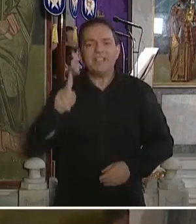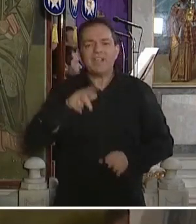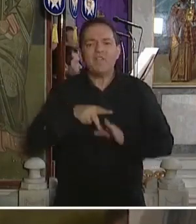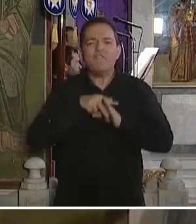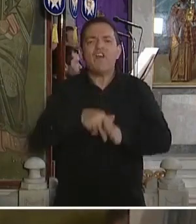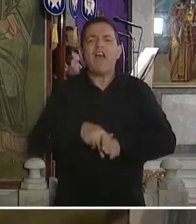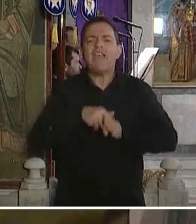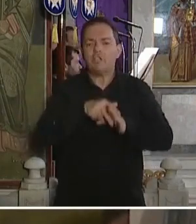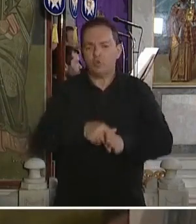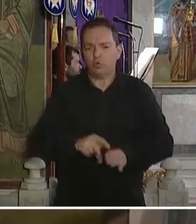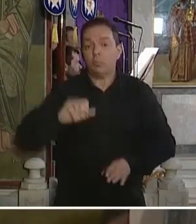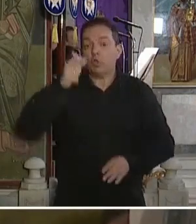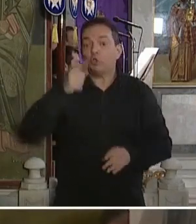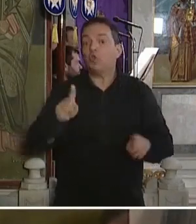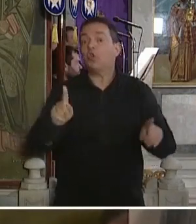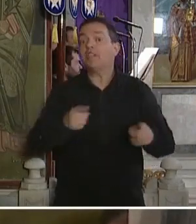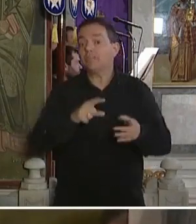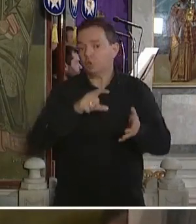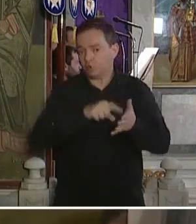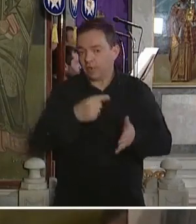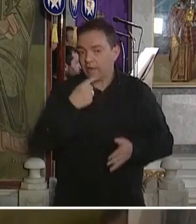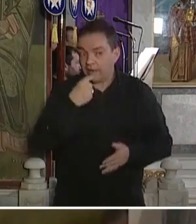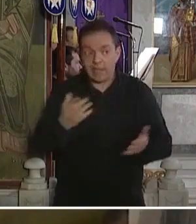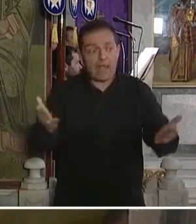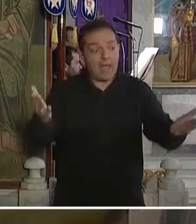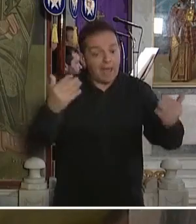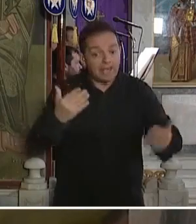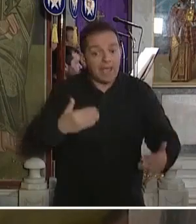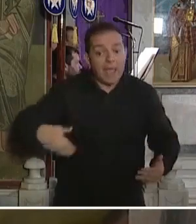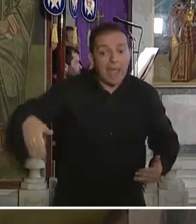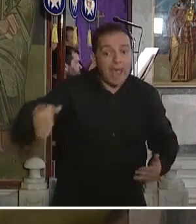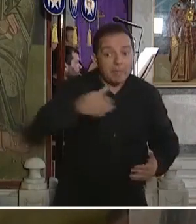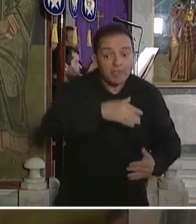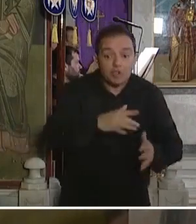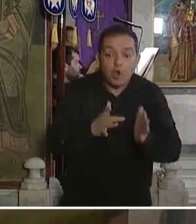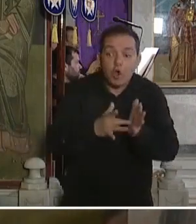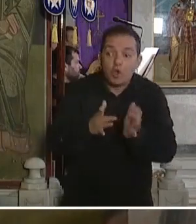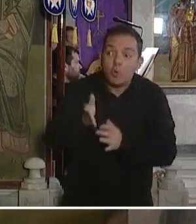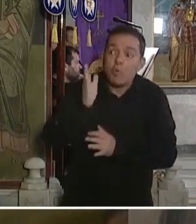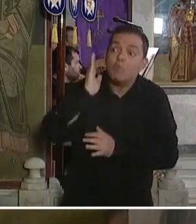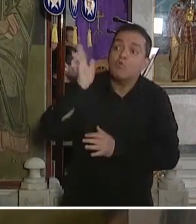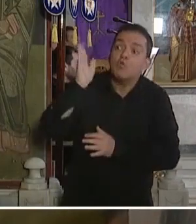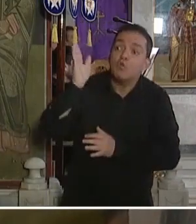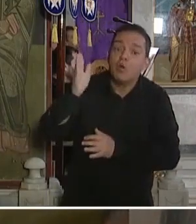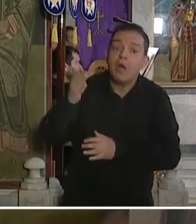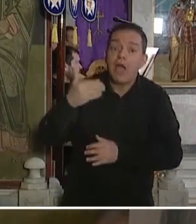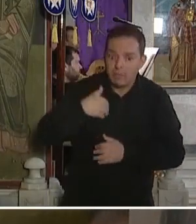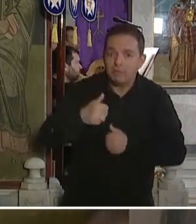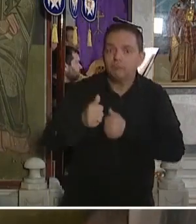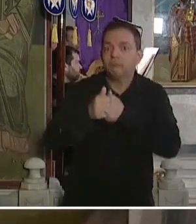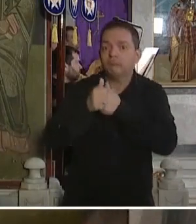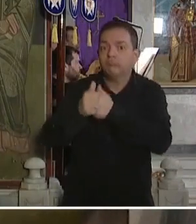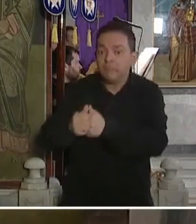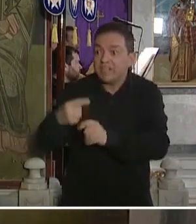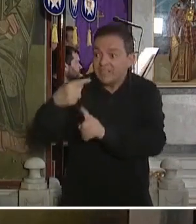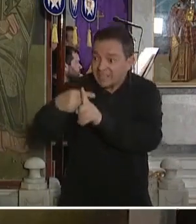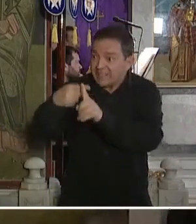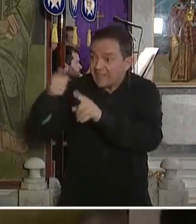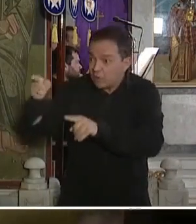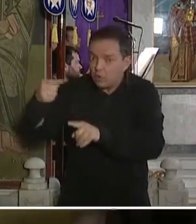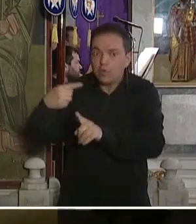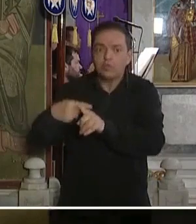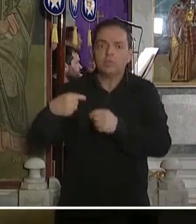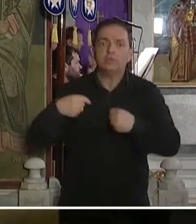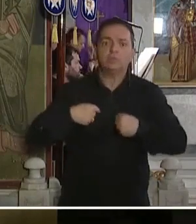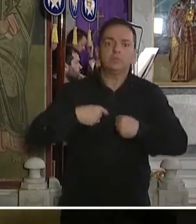πρώτο τροπάριο, δεύτεουν και εμείς συμπορευθόμεν αυτό και συσταυρωθόμεν. Είναι